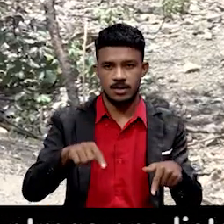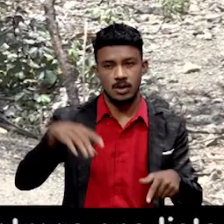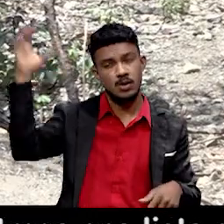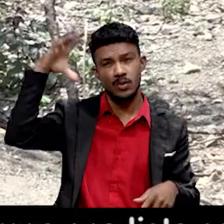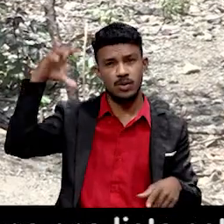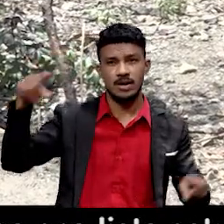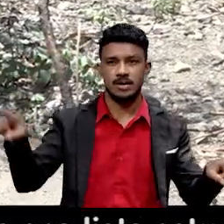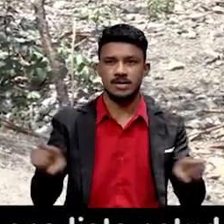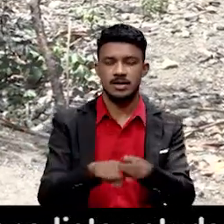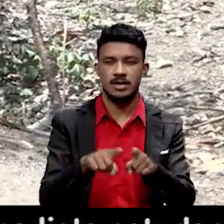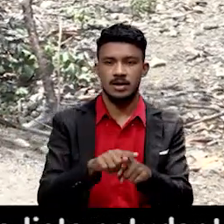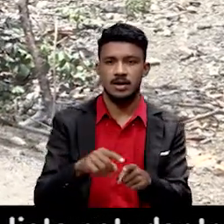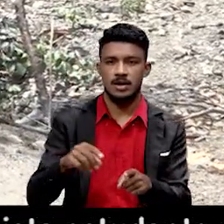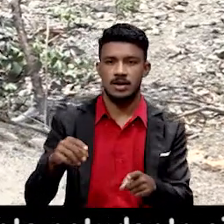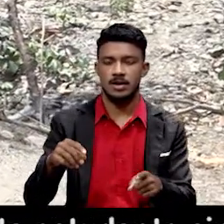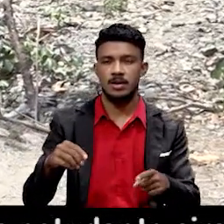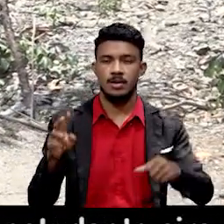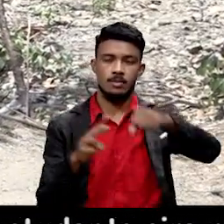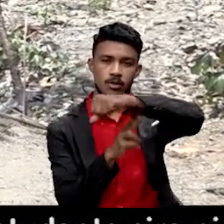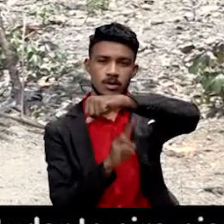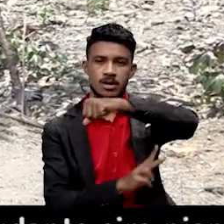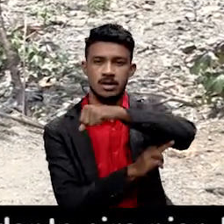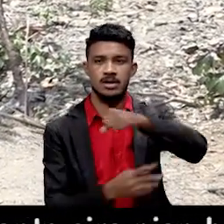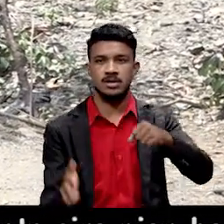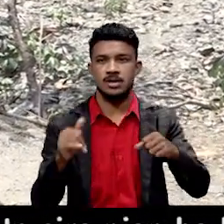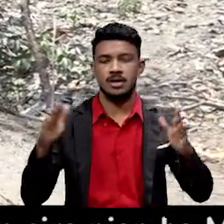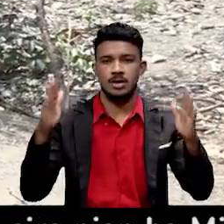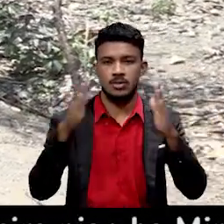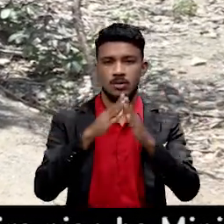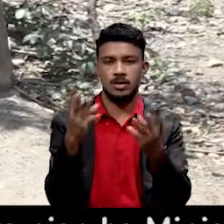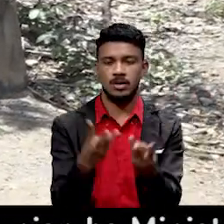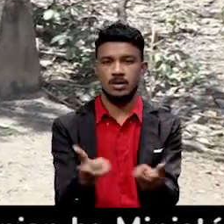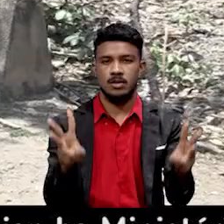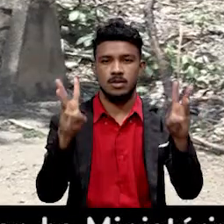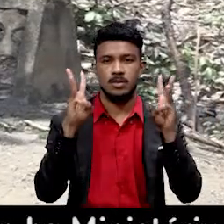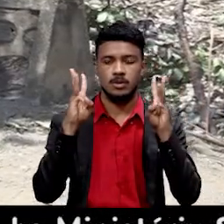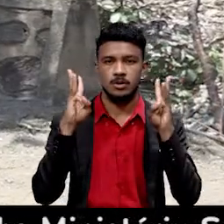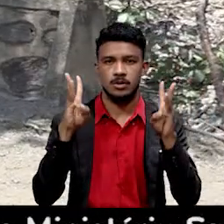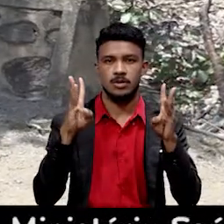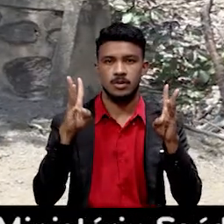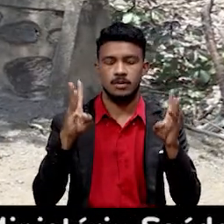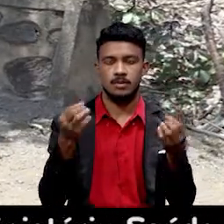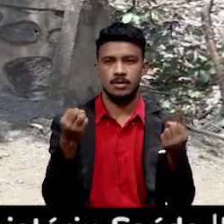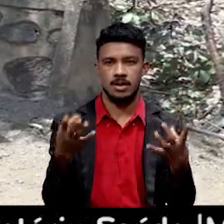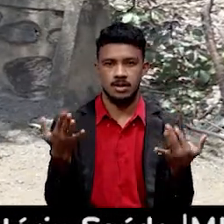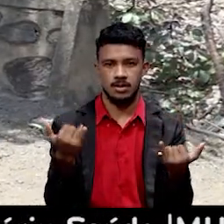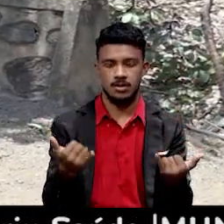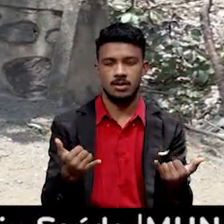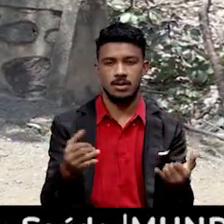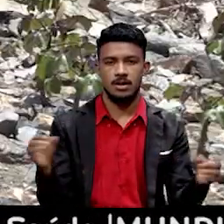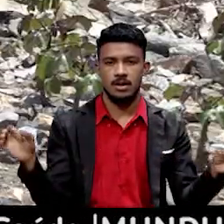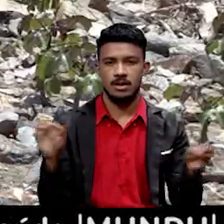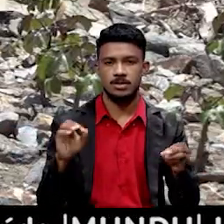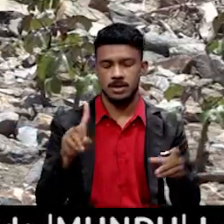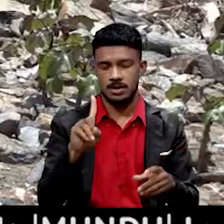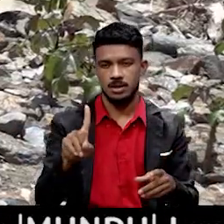sini, ponti sirah dipus mau umakan kari bahat tambah, ne, mau rumus barak dan lakona. Laus bayi dan lid,